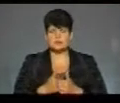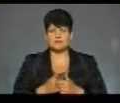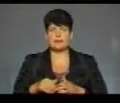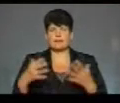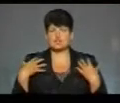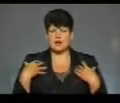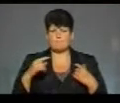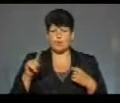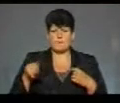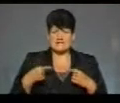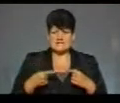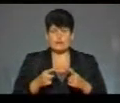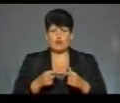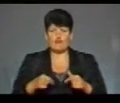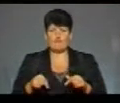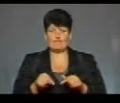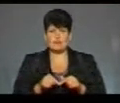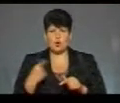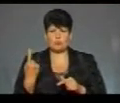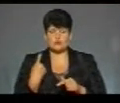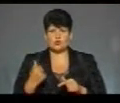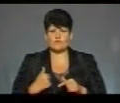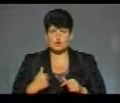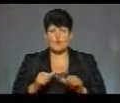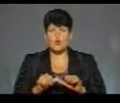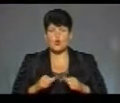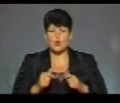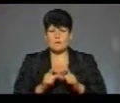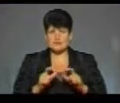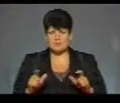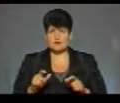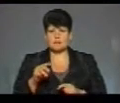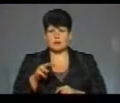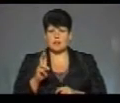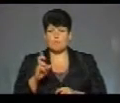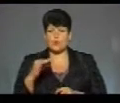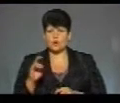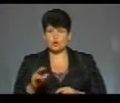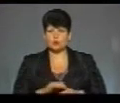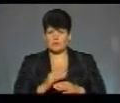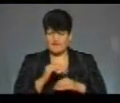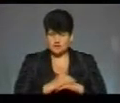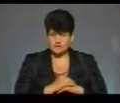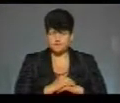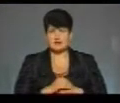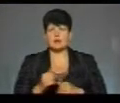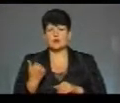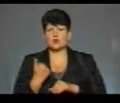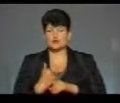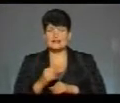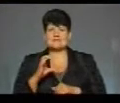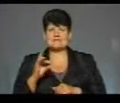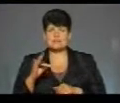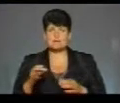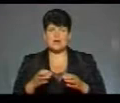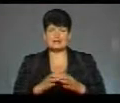мобілізаційного відділу Тернопільського обласного військового комісаріату, полковник Микола Бойко. Доброго вечора, кажу вам. І головний сержант бригади